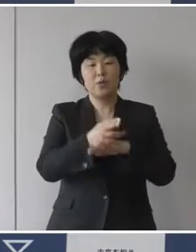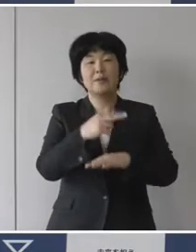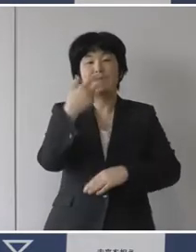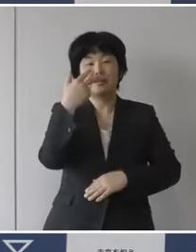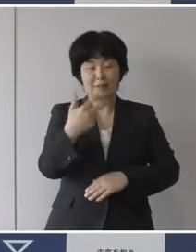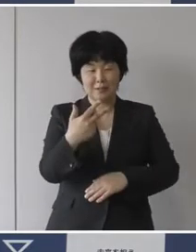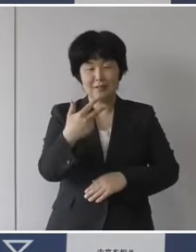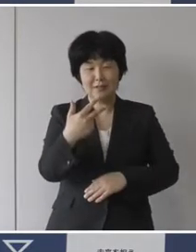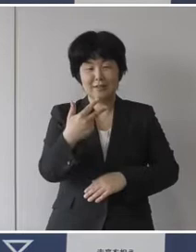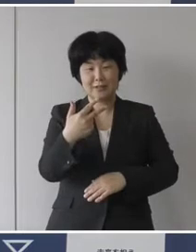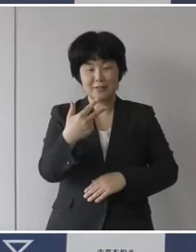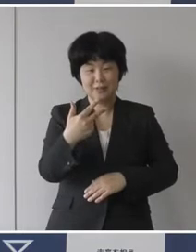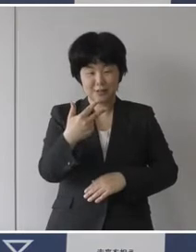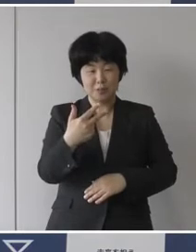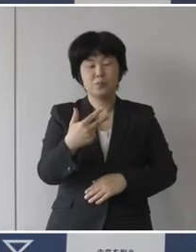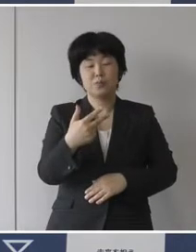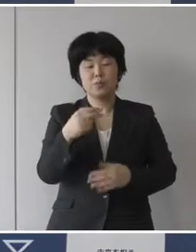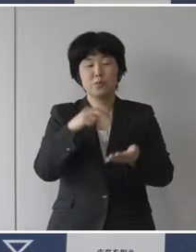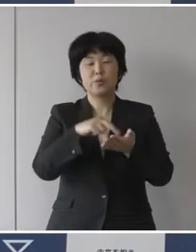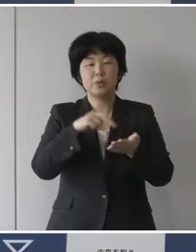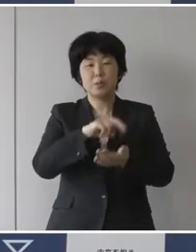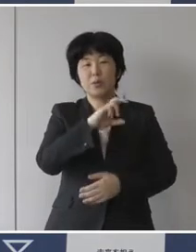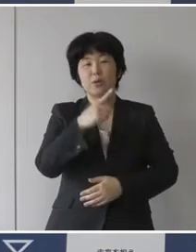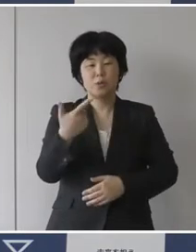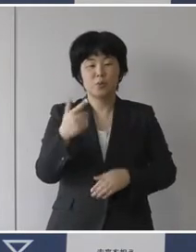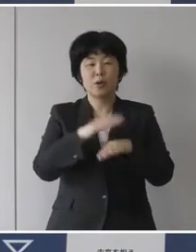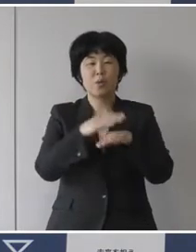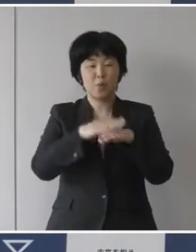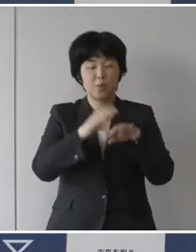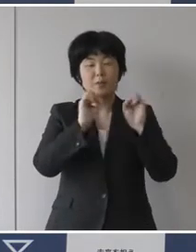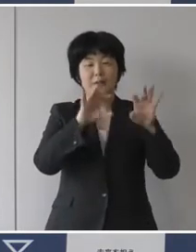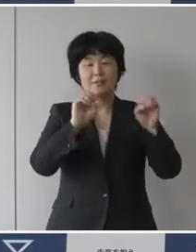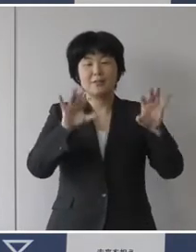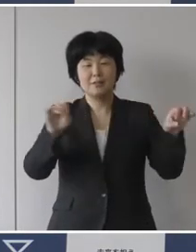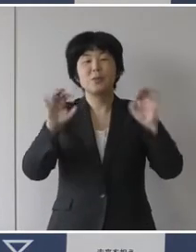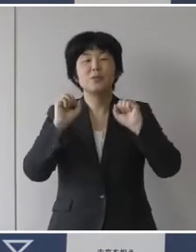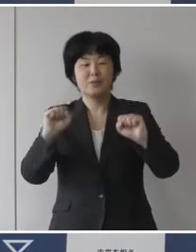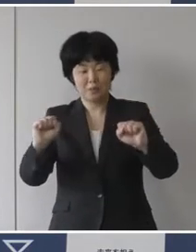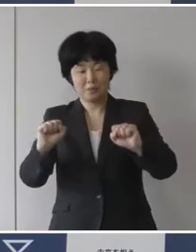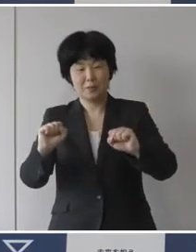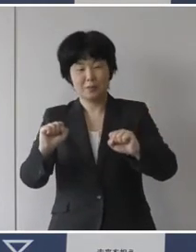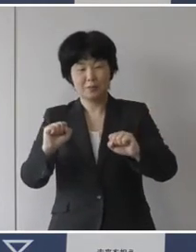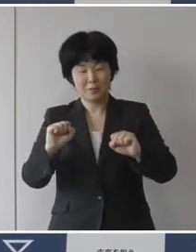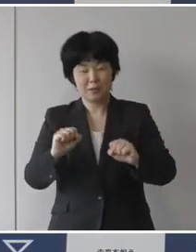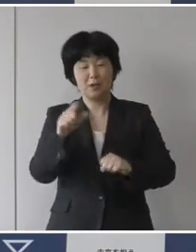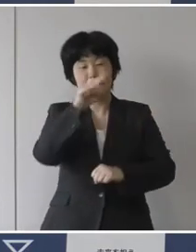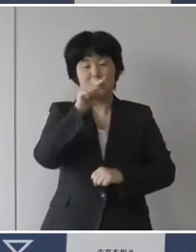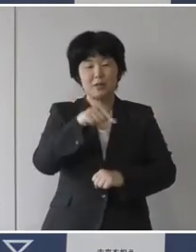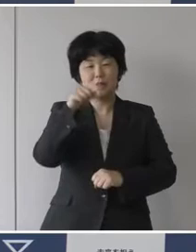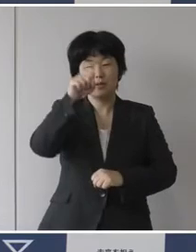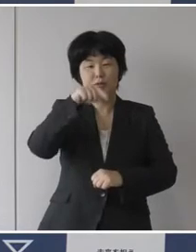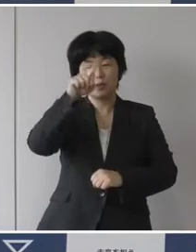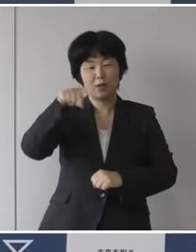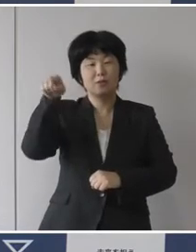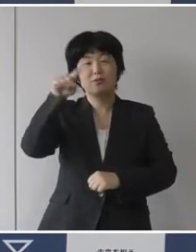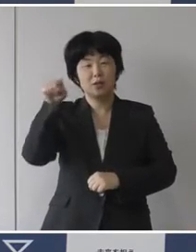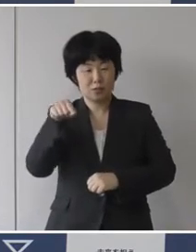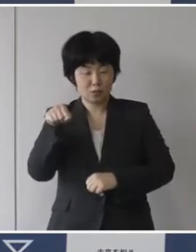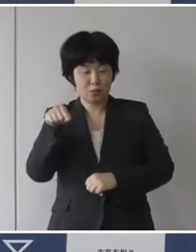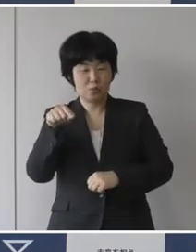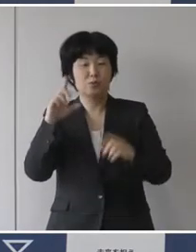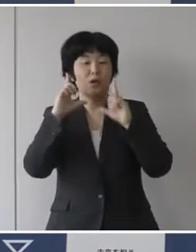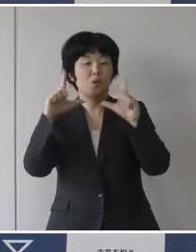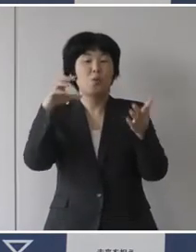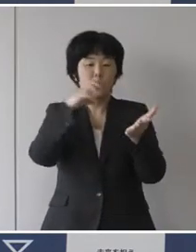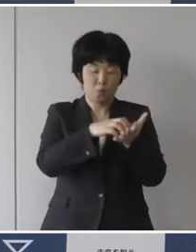いているんですが、こういった記者会見をはじめとしてさまざまな SNS なども使ったり、広報誌とかさまざま情